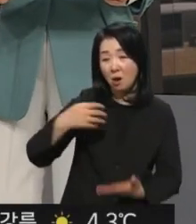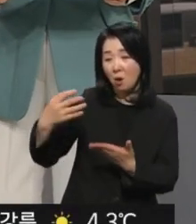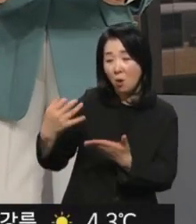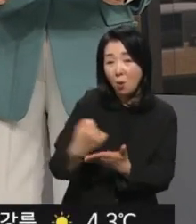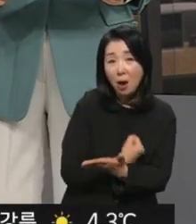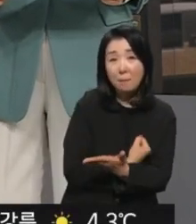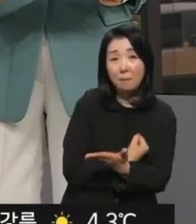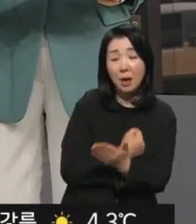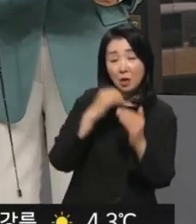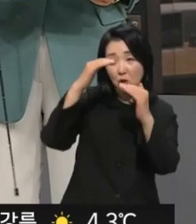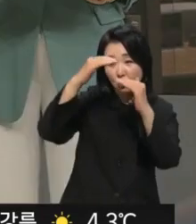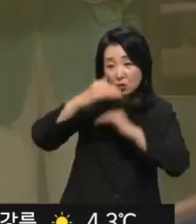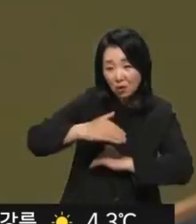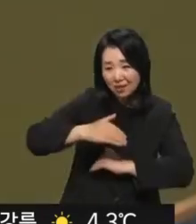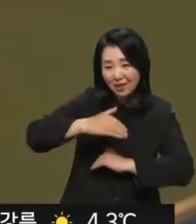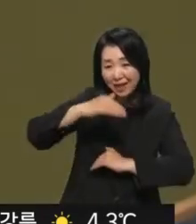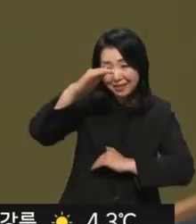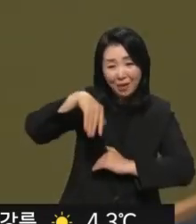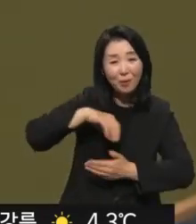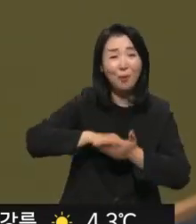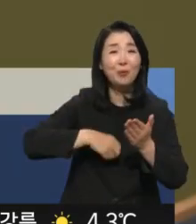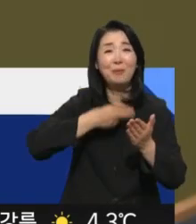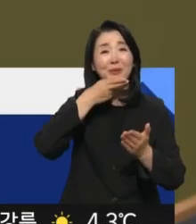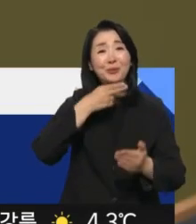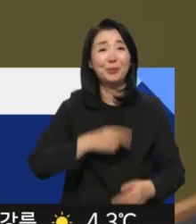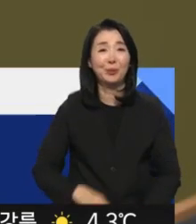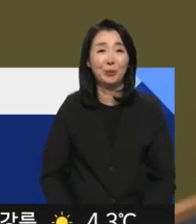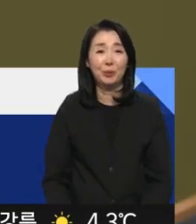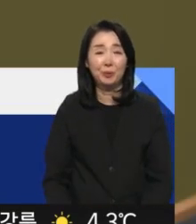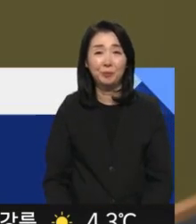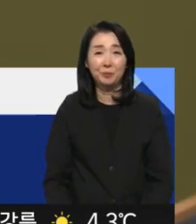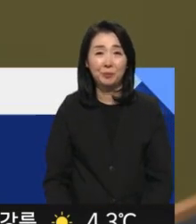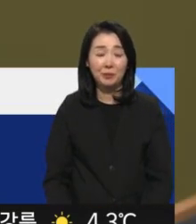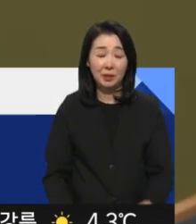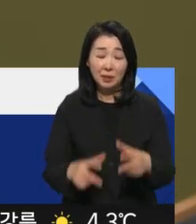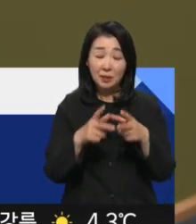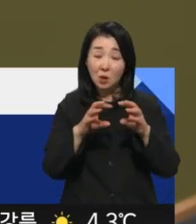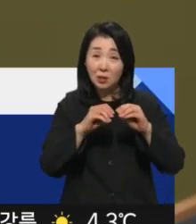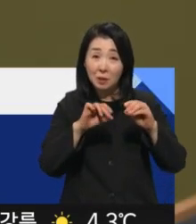상태입니다. 사실은 대장동이든 뭐 이 저 FC